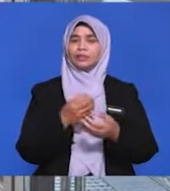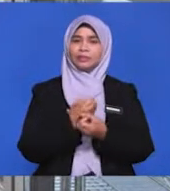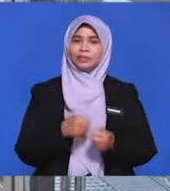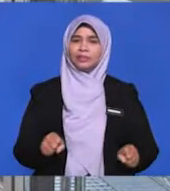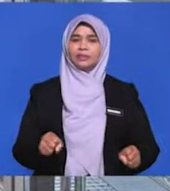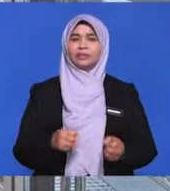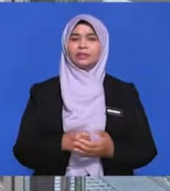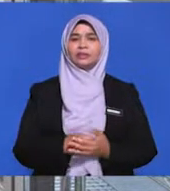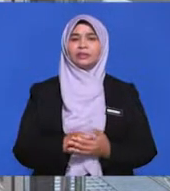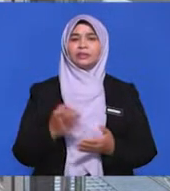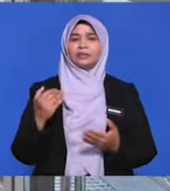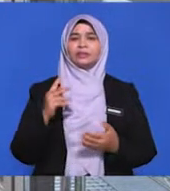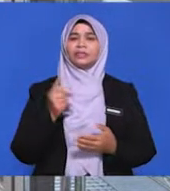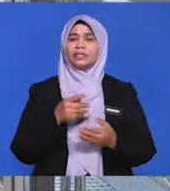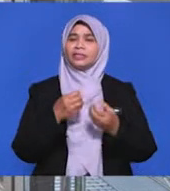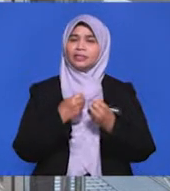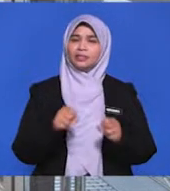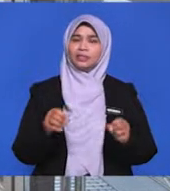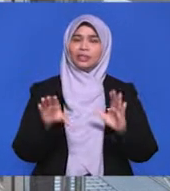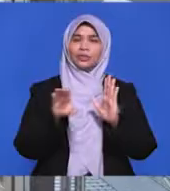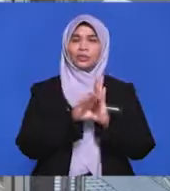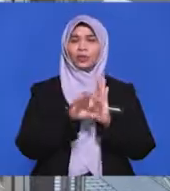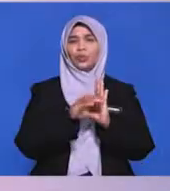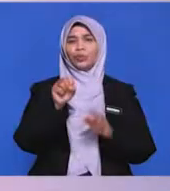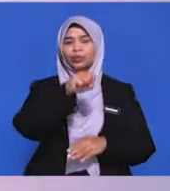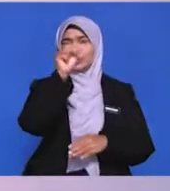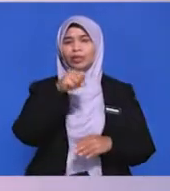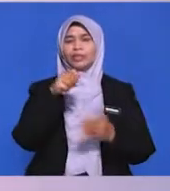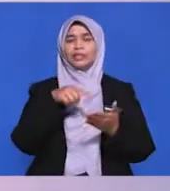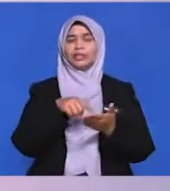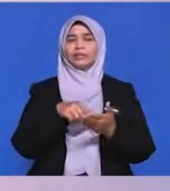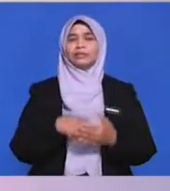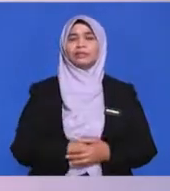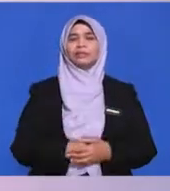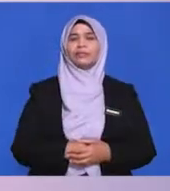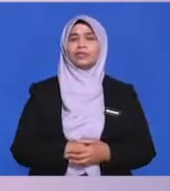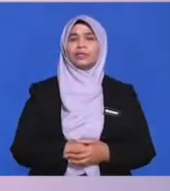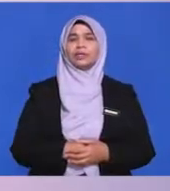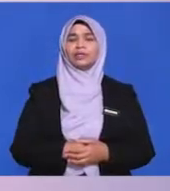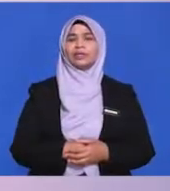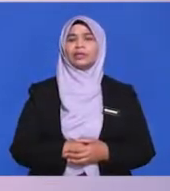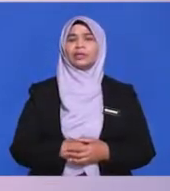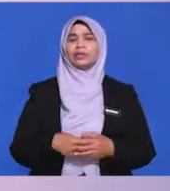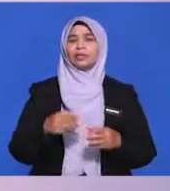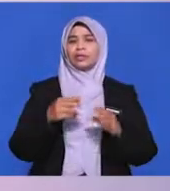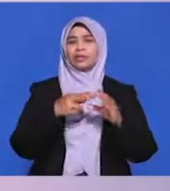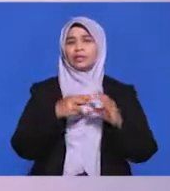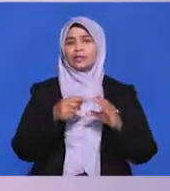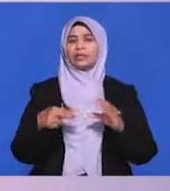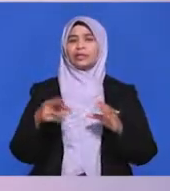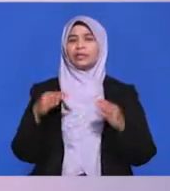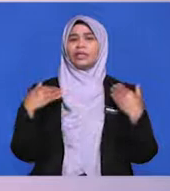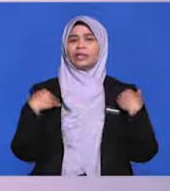bersiap sedia ayo kita selesaikan contoh soalan ini sebuah kelalang cash yang